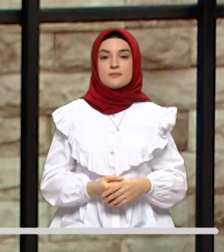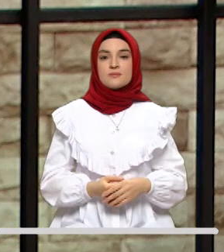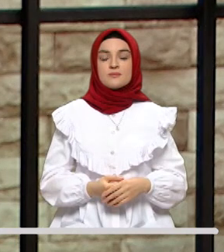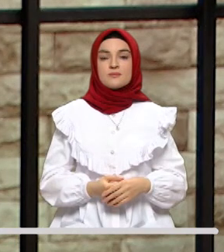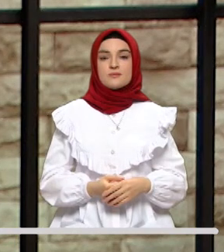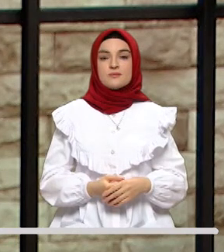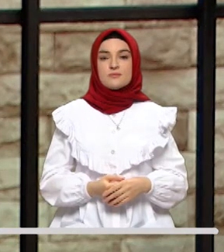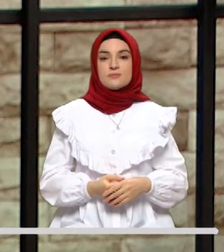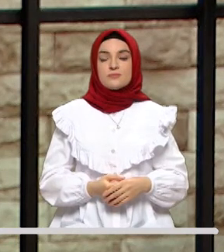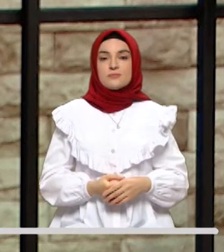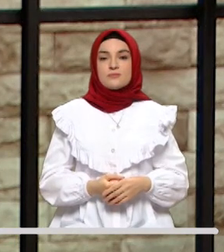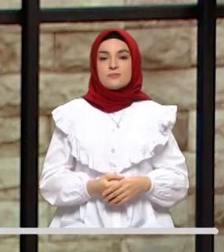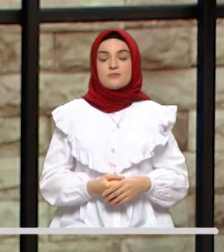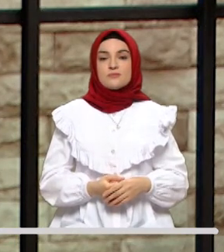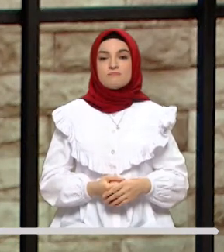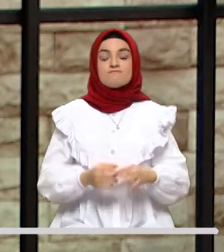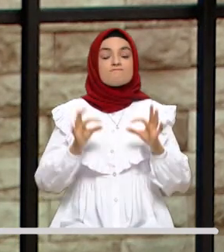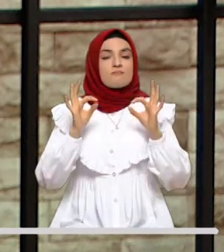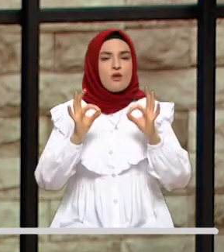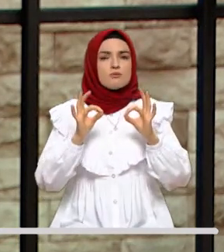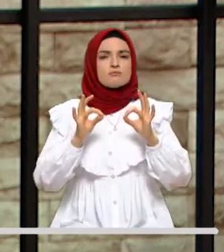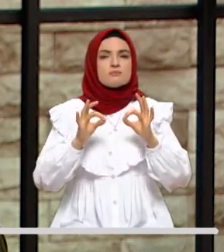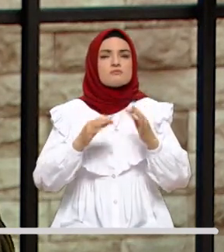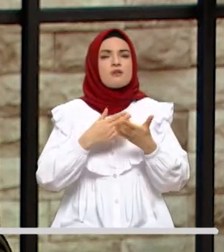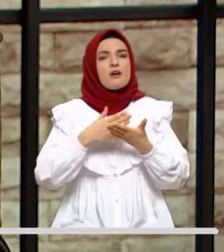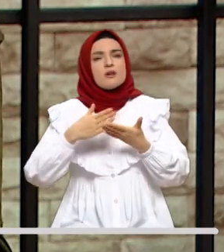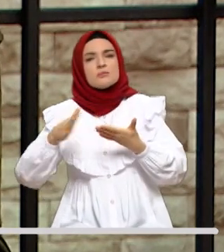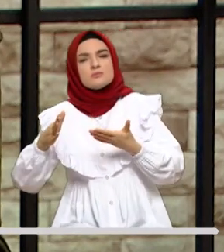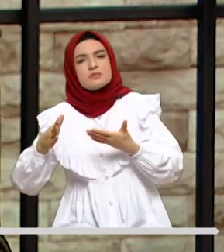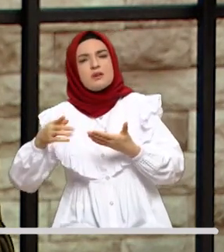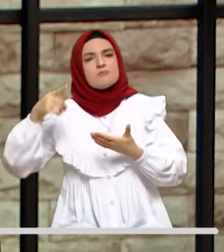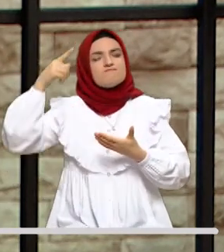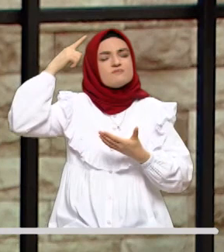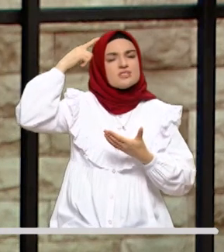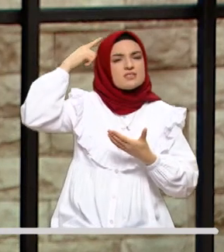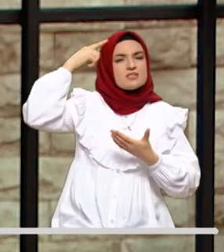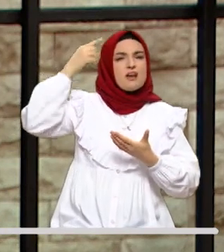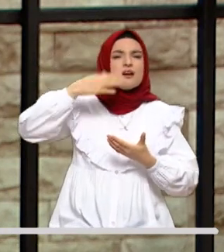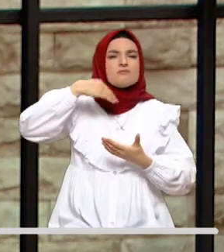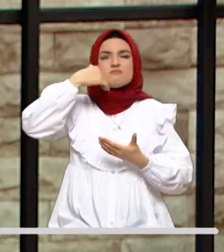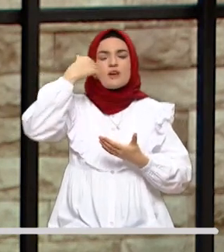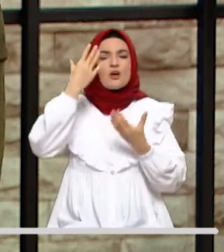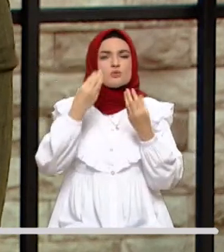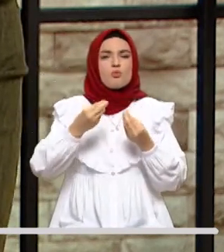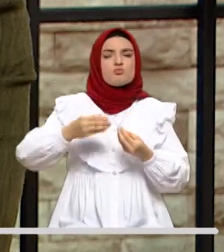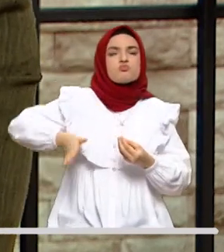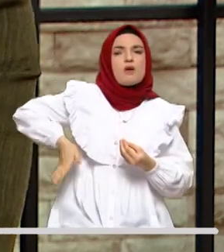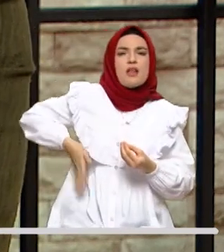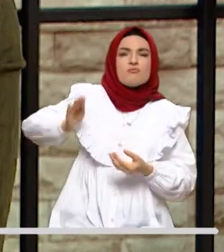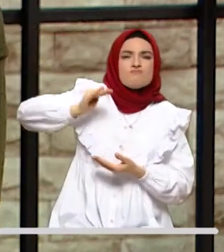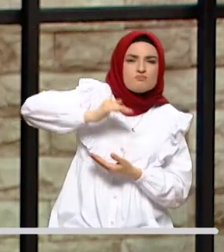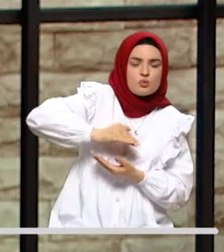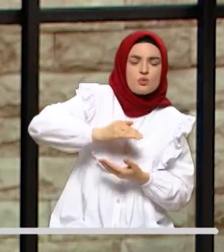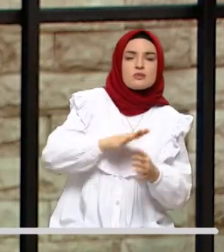El artık diyor, el ayak çekildi. Saç ağardı, bel büküldü. Her şey